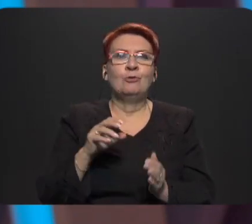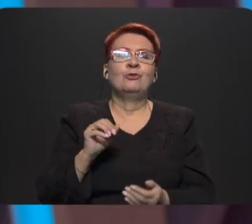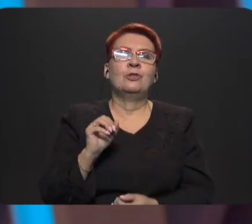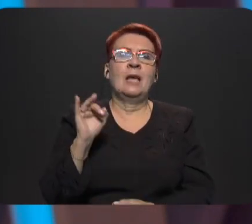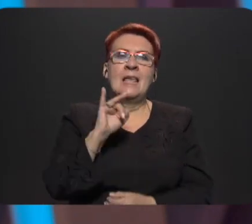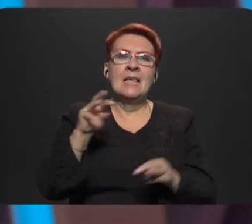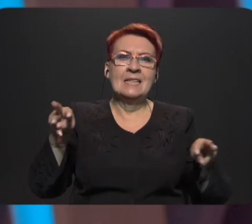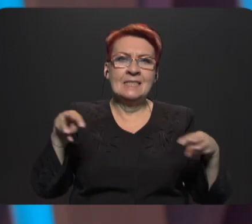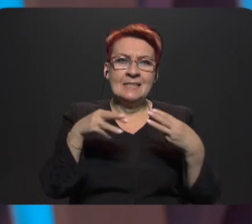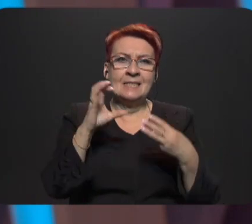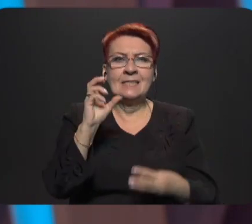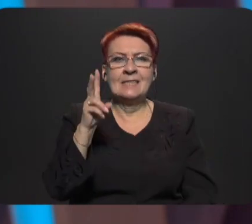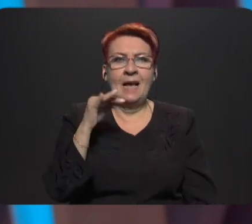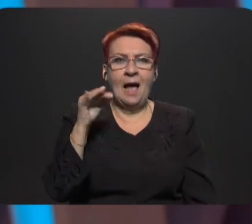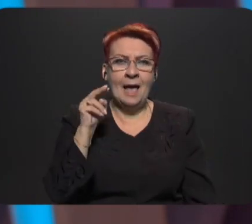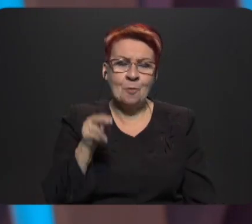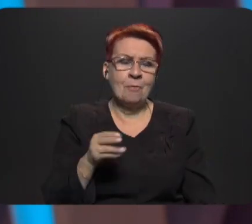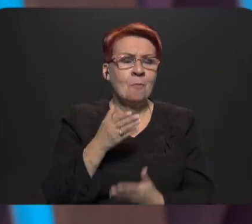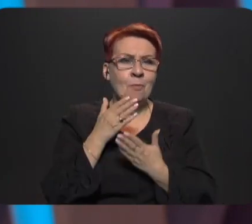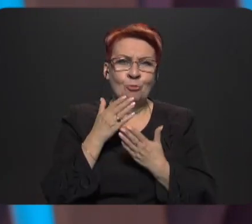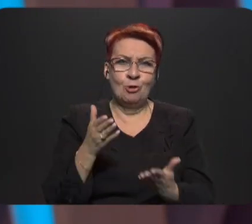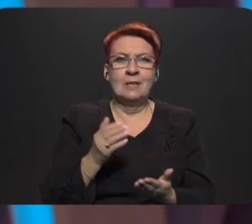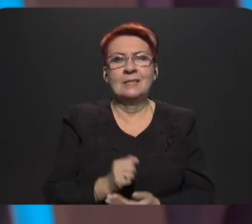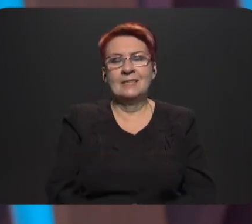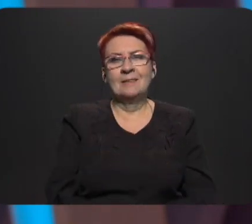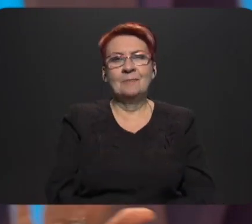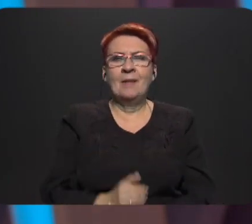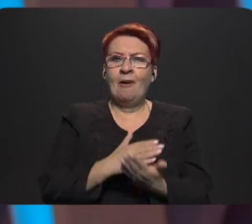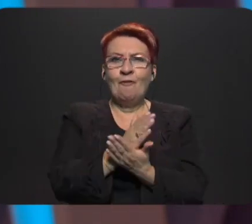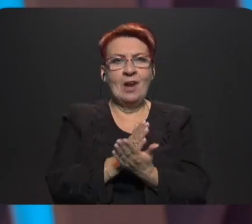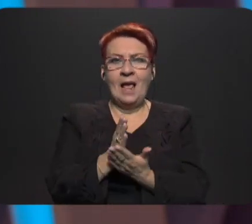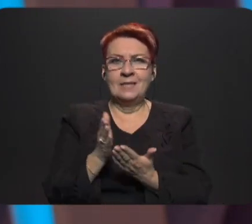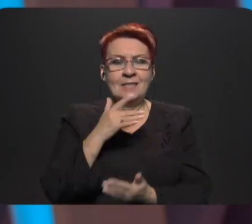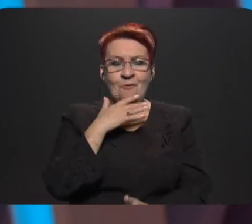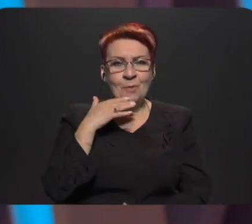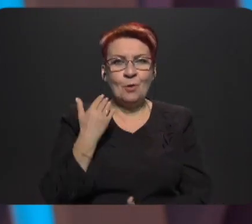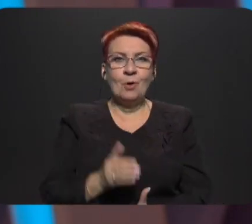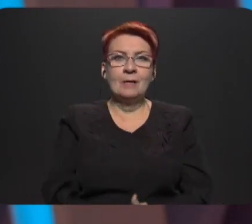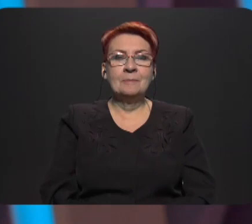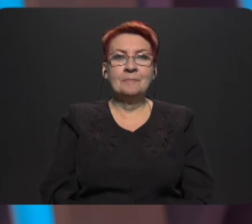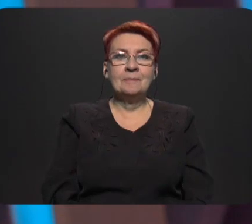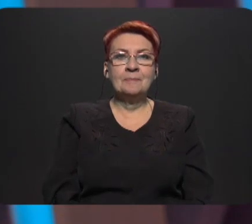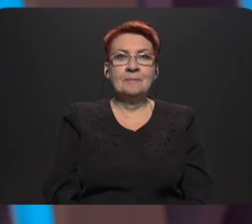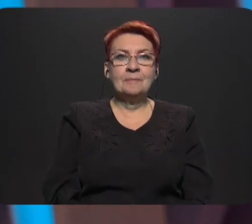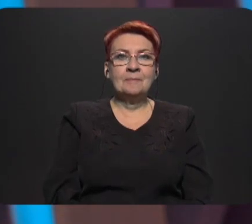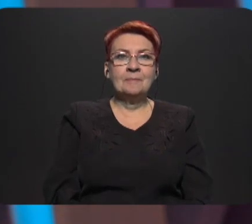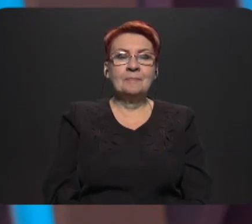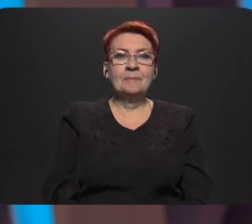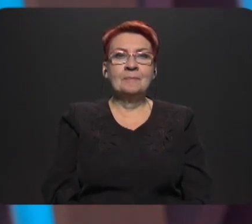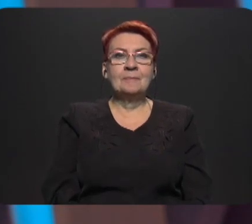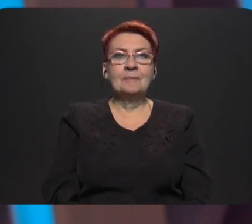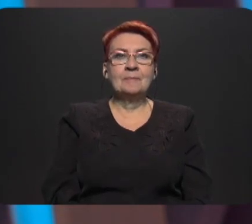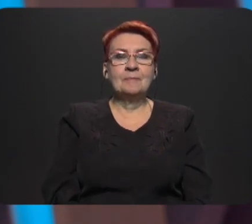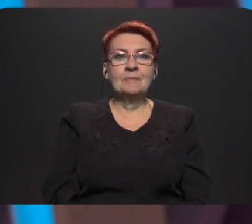есть. Вопрос@spastv.ru. Ну и программа, прямая трансляция нашей программы идет на спасовских